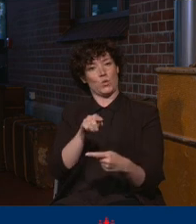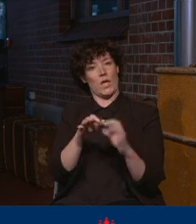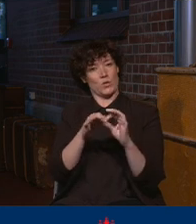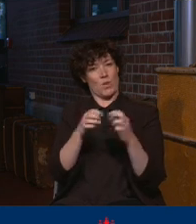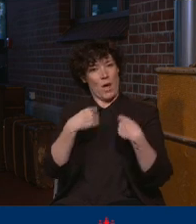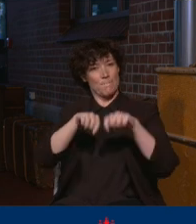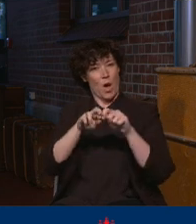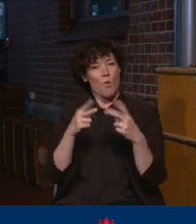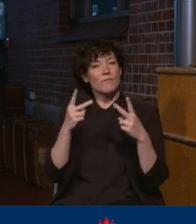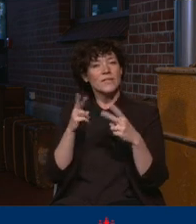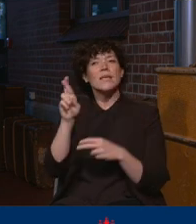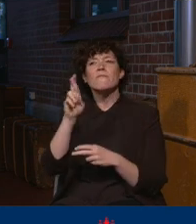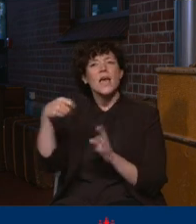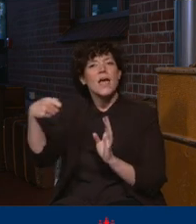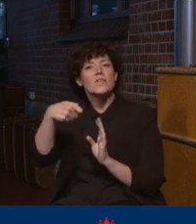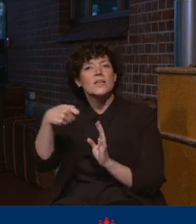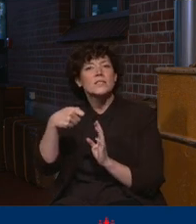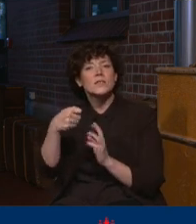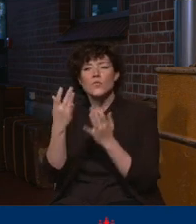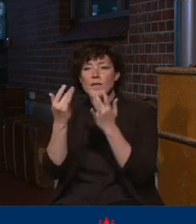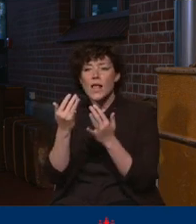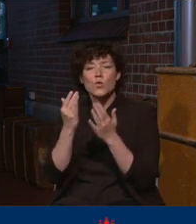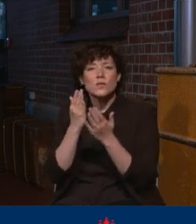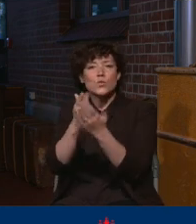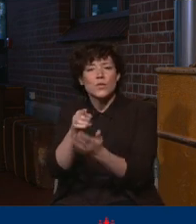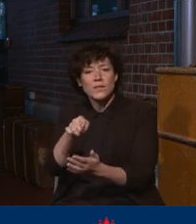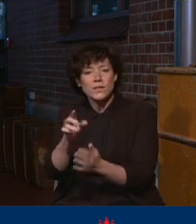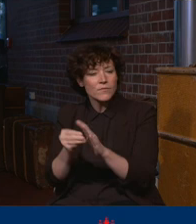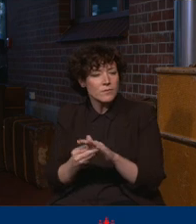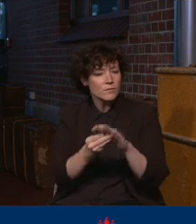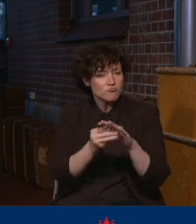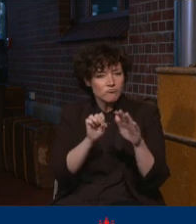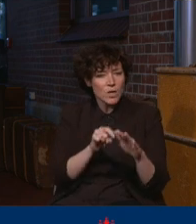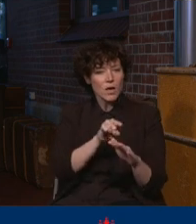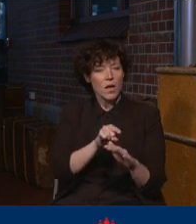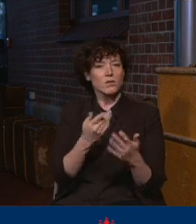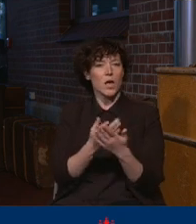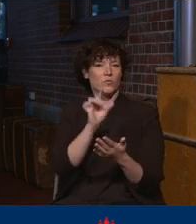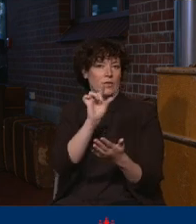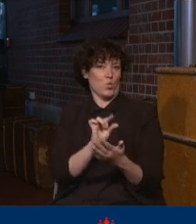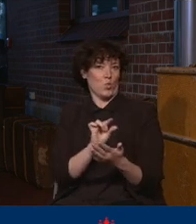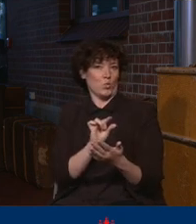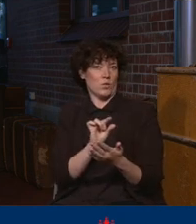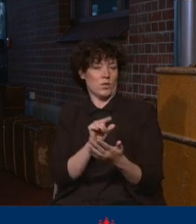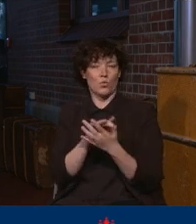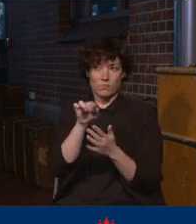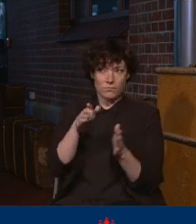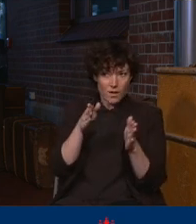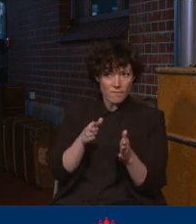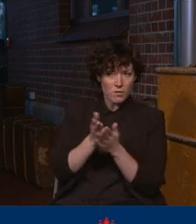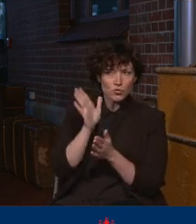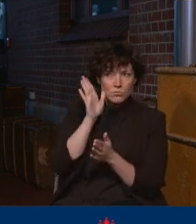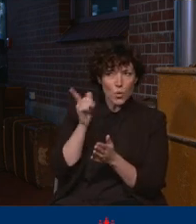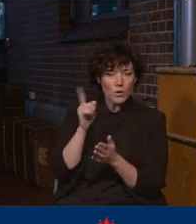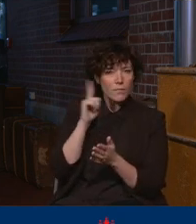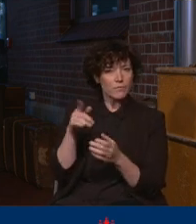investiert dass er zu diesen kalkulationen am ende kommt dass man das eine unterstützen kann also zeche günstige in dem fall habe ich es ja so raus gehört